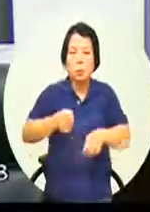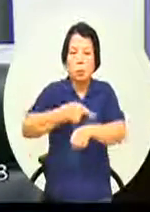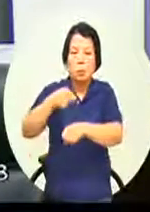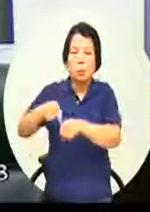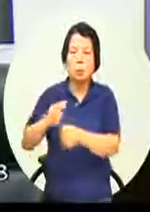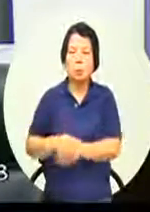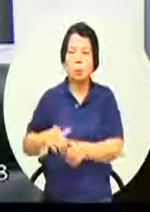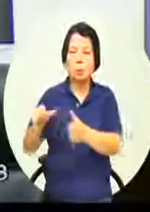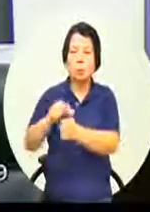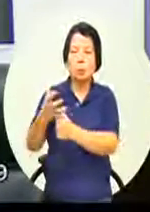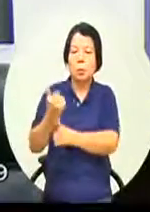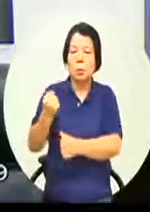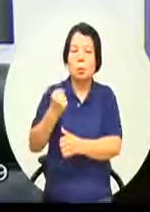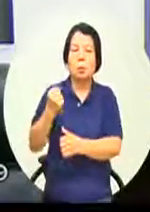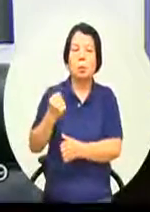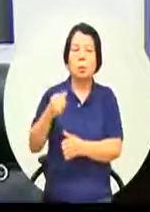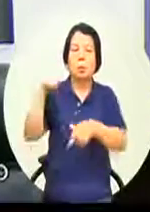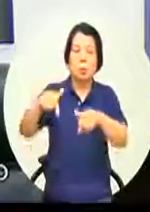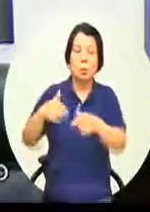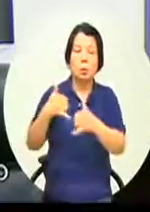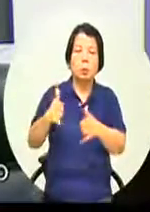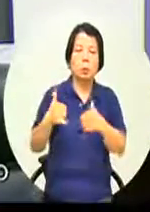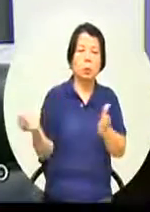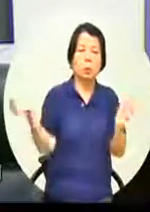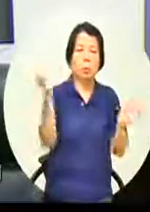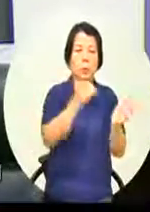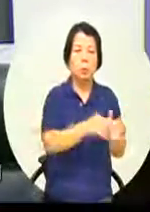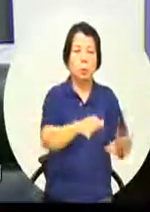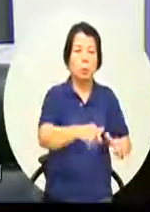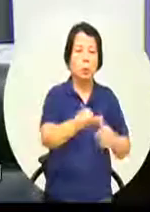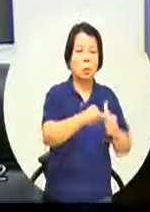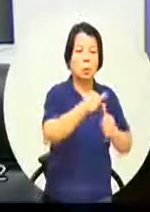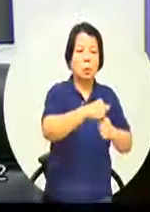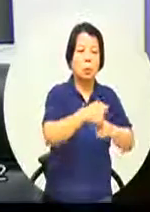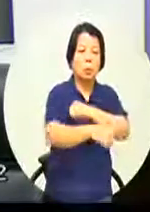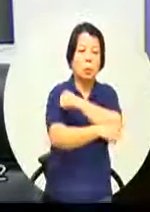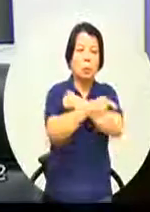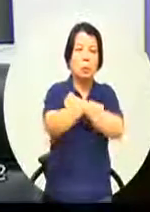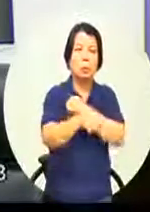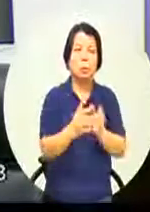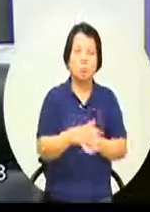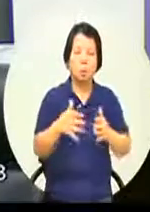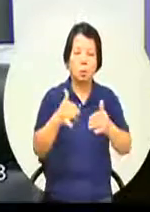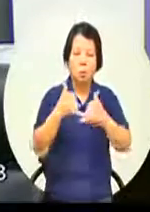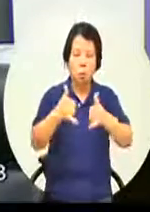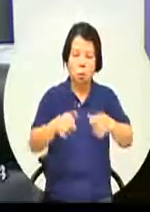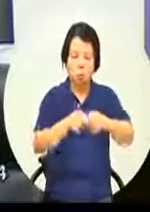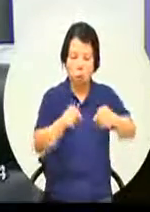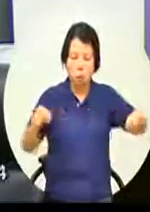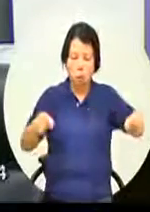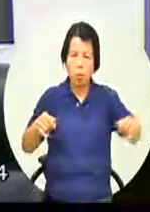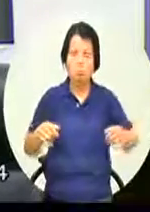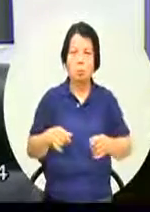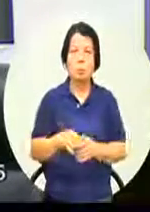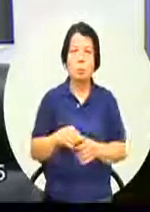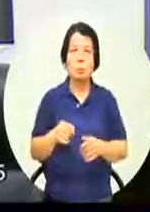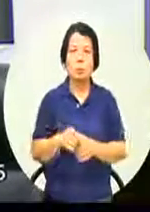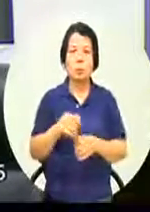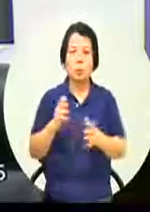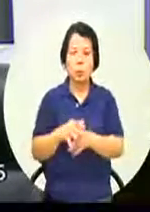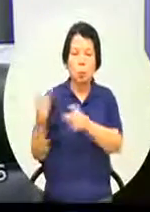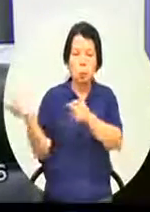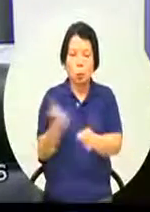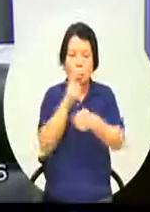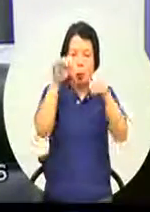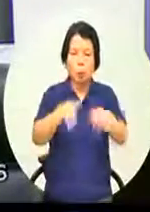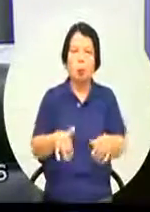的五权南路，然后一直到我们的五甲尾，哦，这个路段真的是蛮长的，哦，那每一次风灾就是